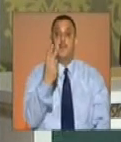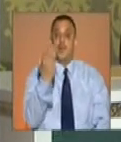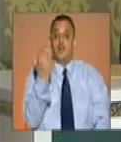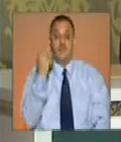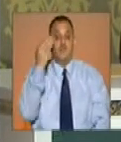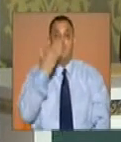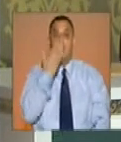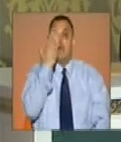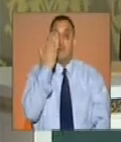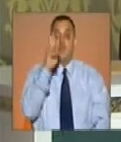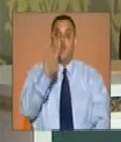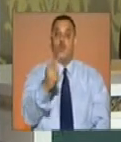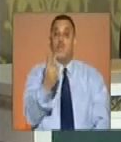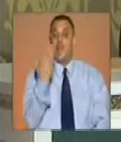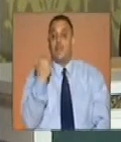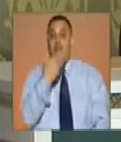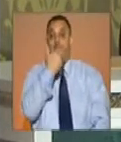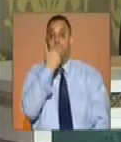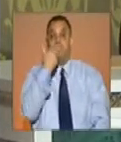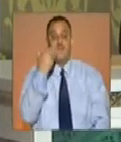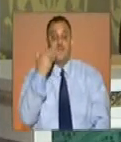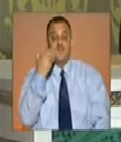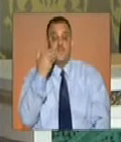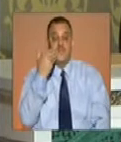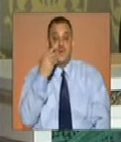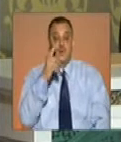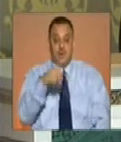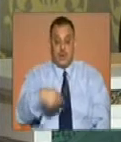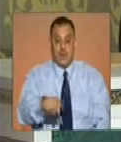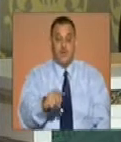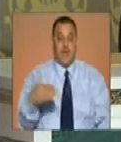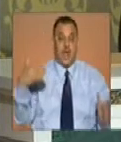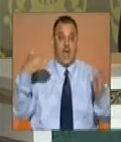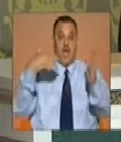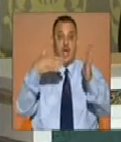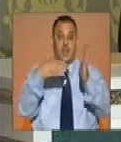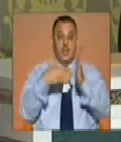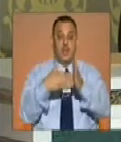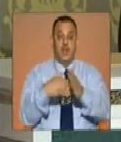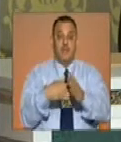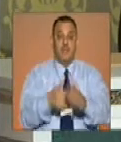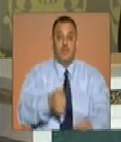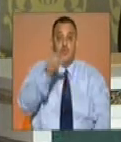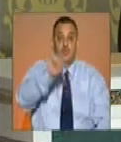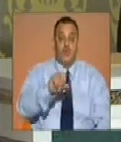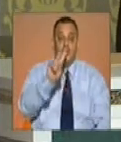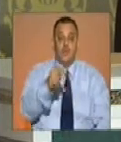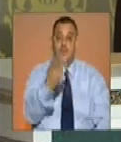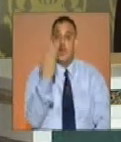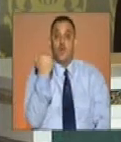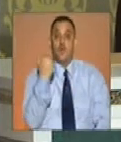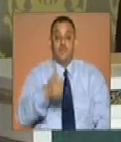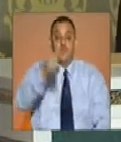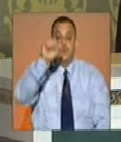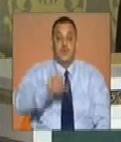أعرف هذا الموضوع، فالحين صمت 5 يوم يعني الحين آخر يوم، فما أدري يعني هذيك اليومين صمتهم بيكون